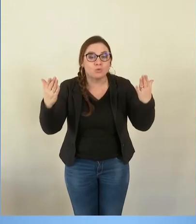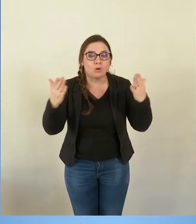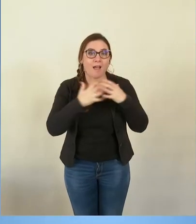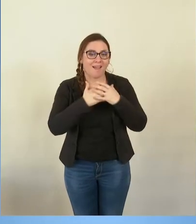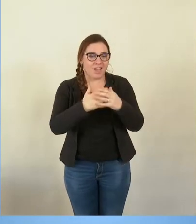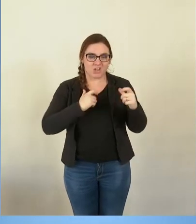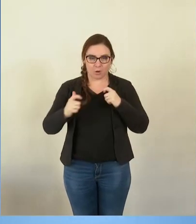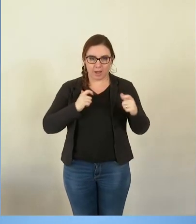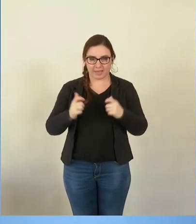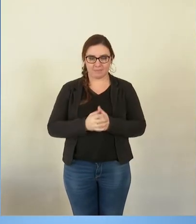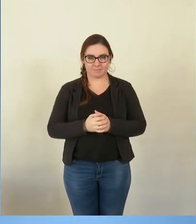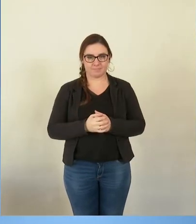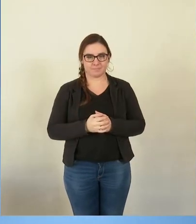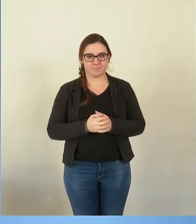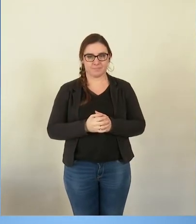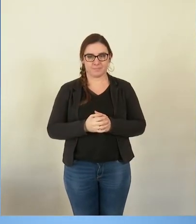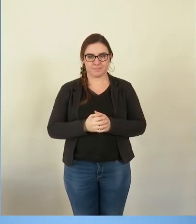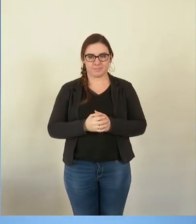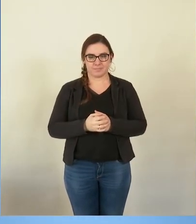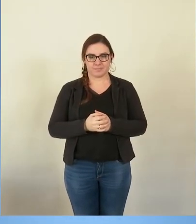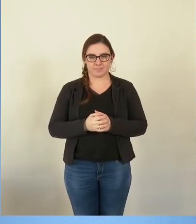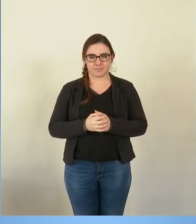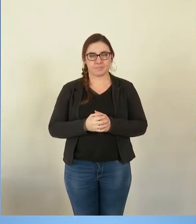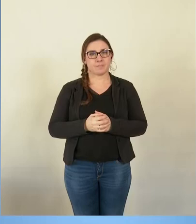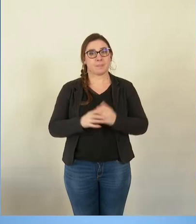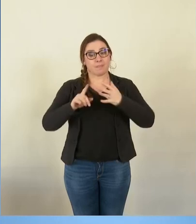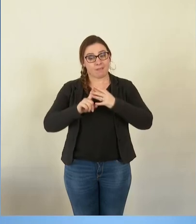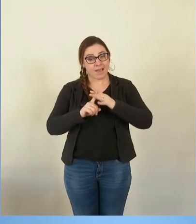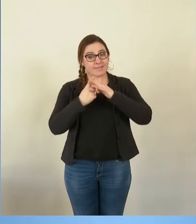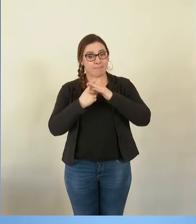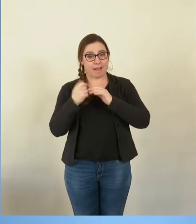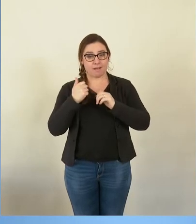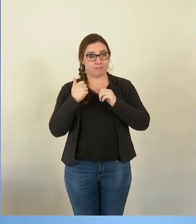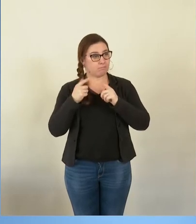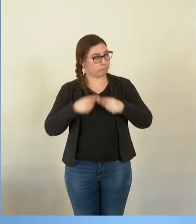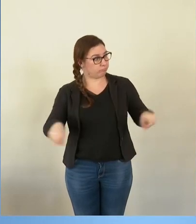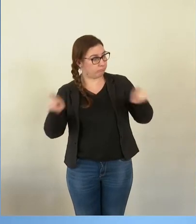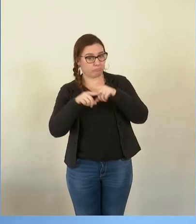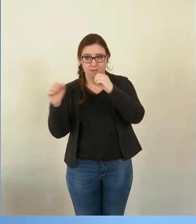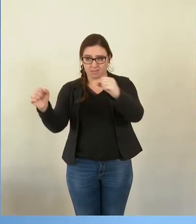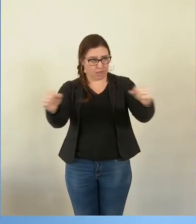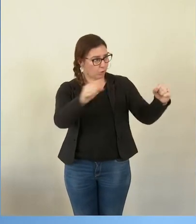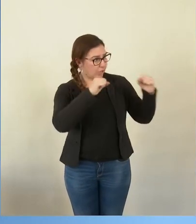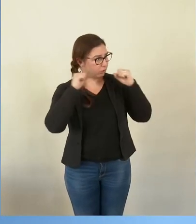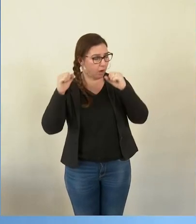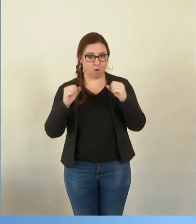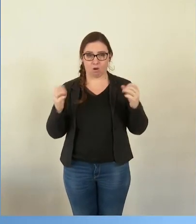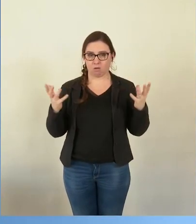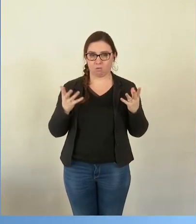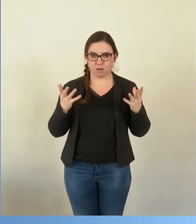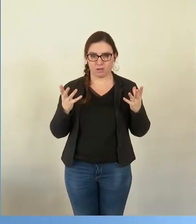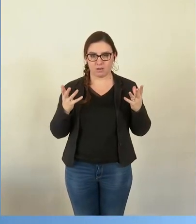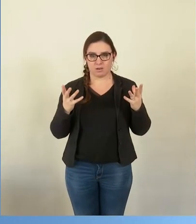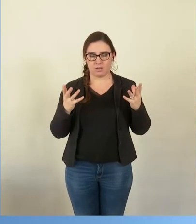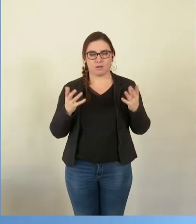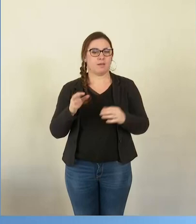collègues s'il y a un point de départ sur lequel on peut tous s'entendre dans ce dans ce conseil c'est qu'effectivement il est